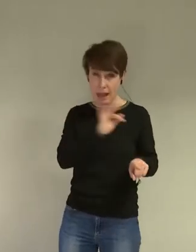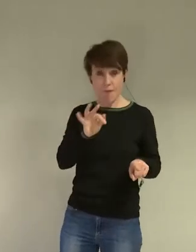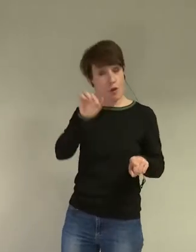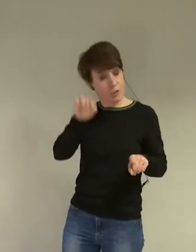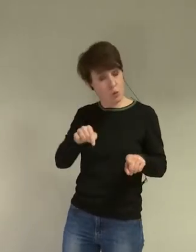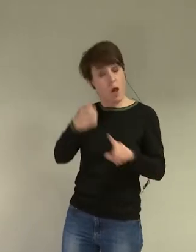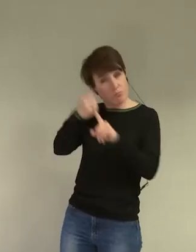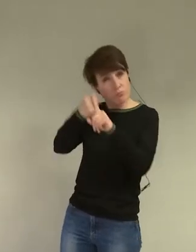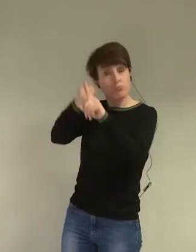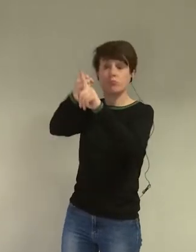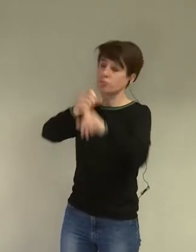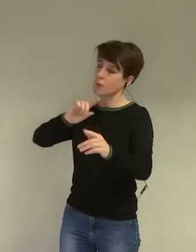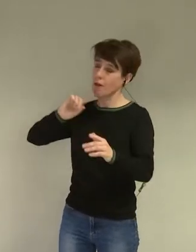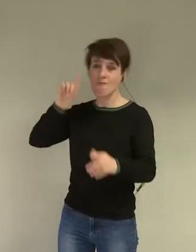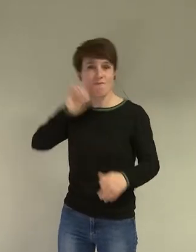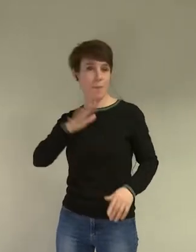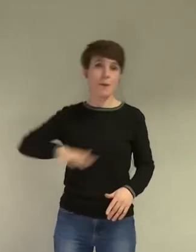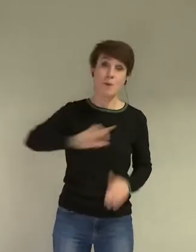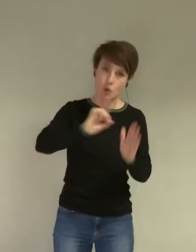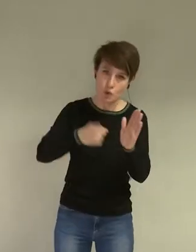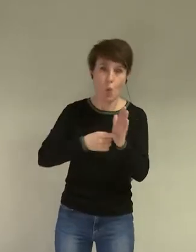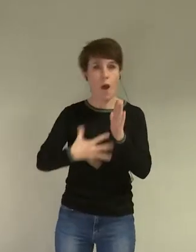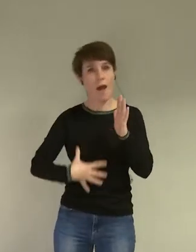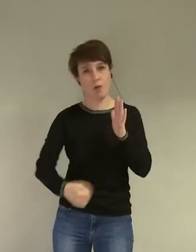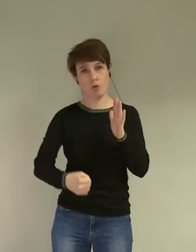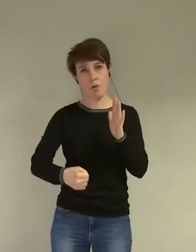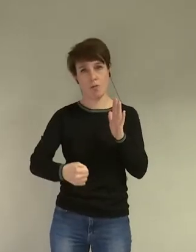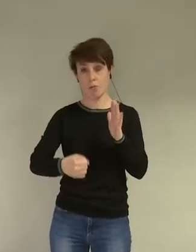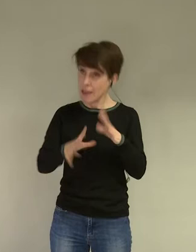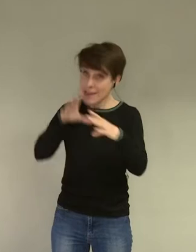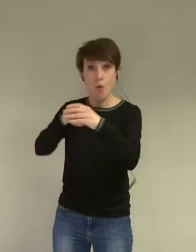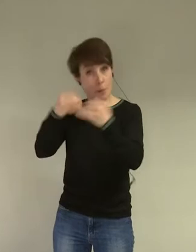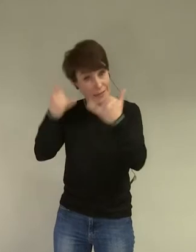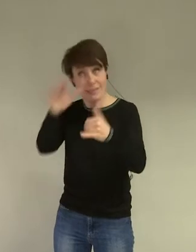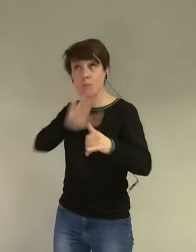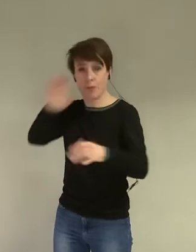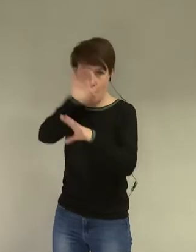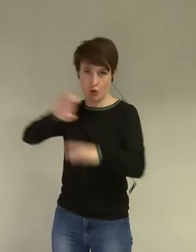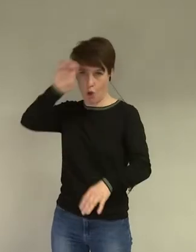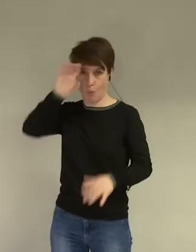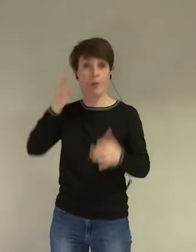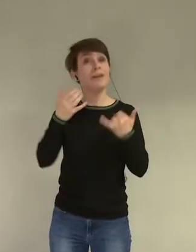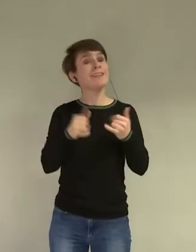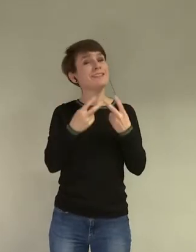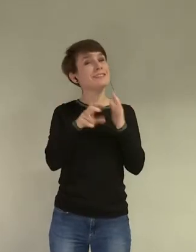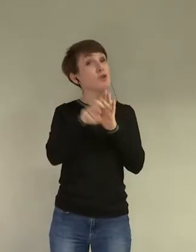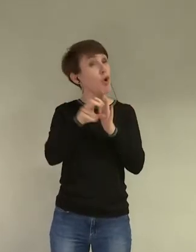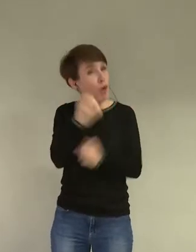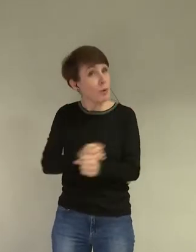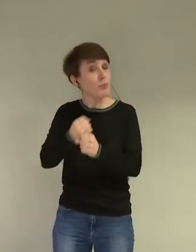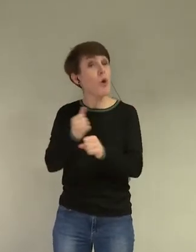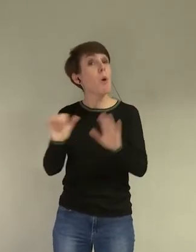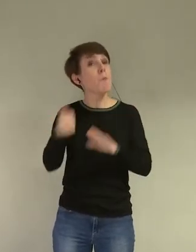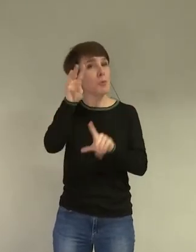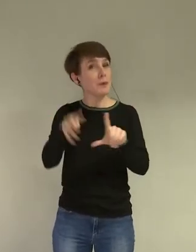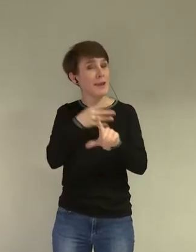des femmes à lille et j' y compris parmi les membres de l'union européenne ici à grenoble ville du premier planning familial de france nous